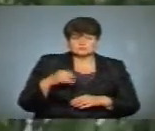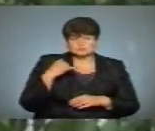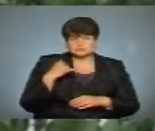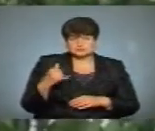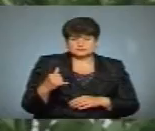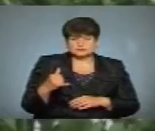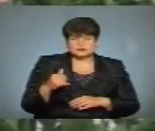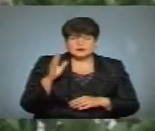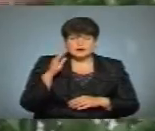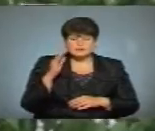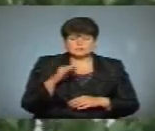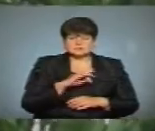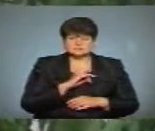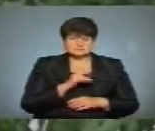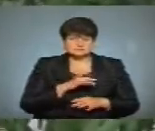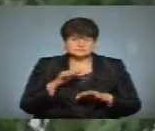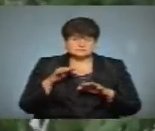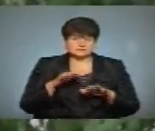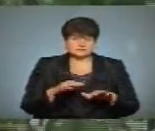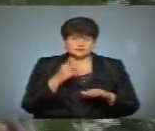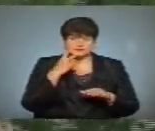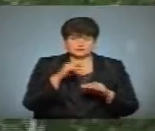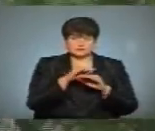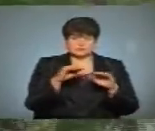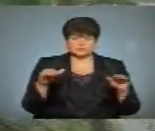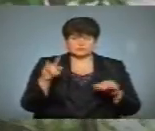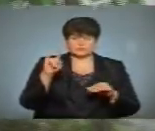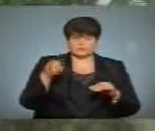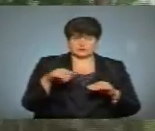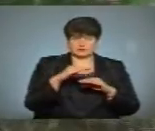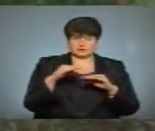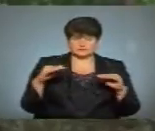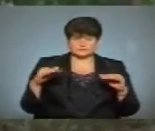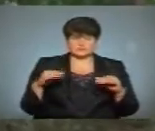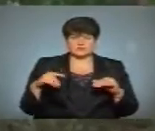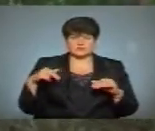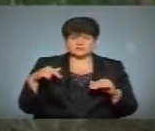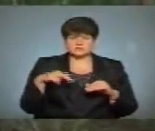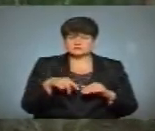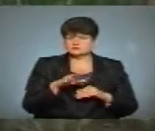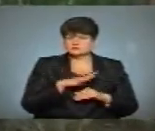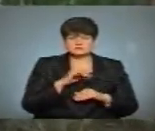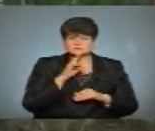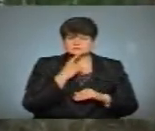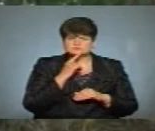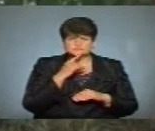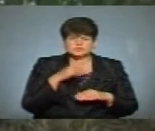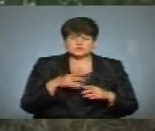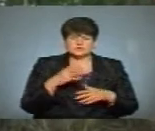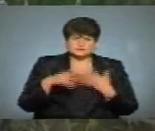вода так почала йти, що дивлюся, вже зрівнюється з вікнами. А йти то так було важко, проти як течії, знаєте, воно бурлило та вся